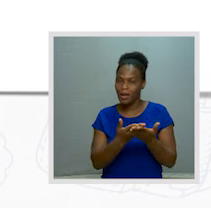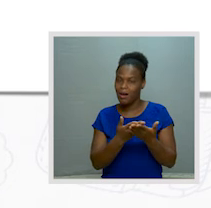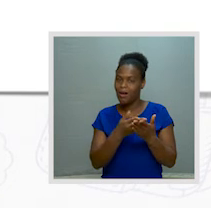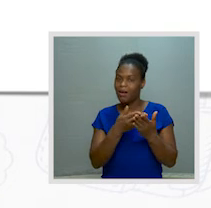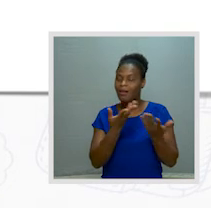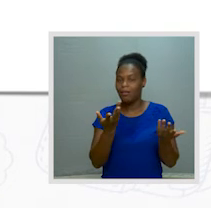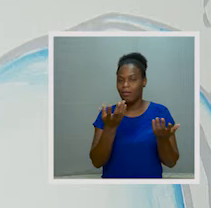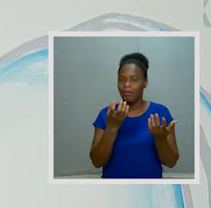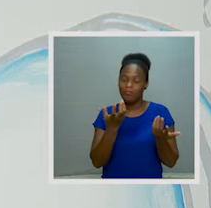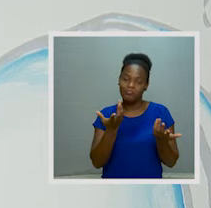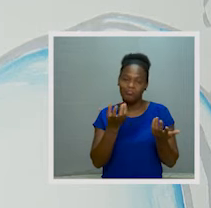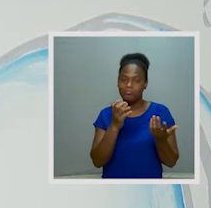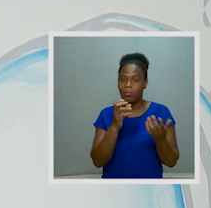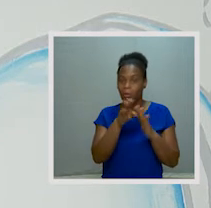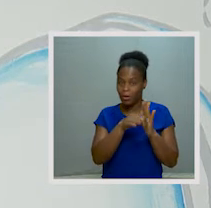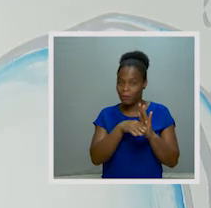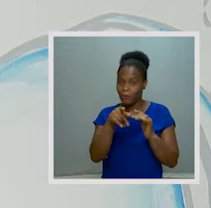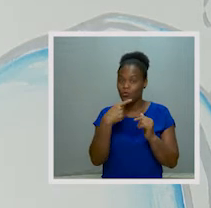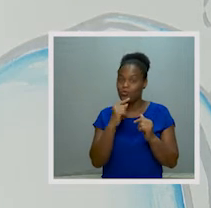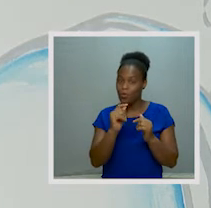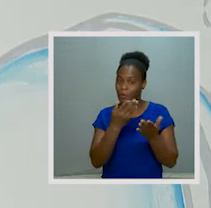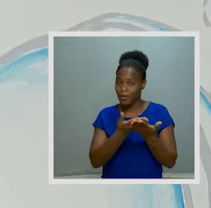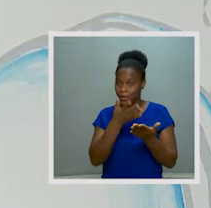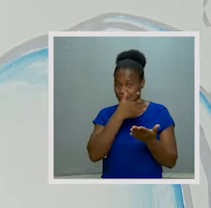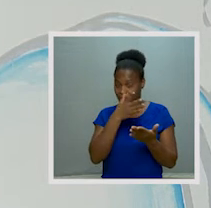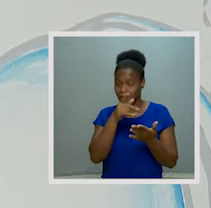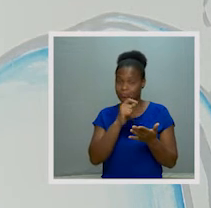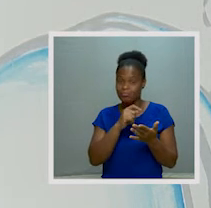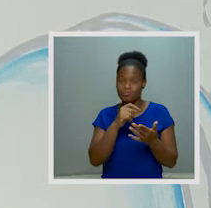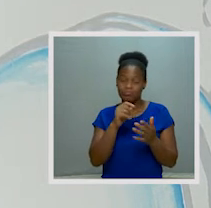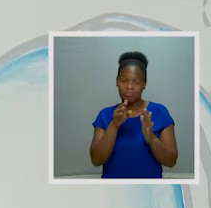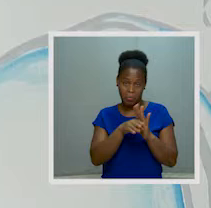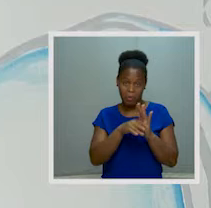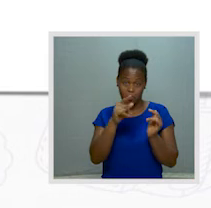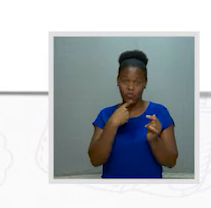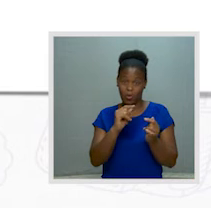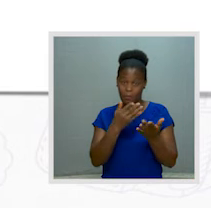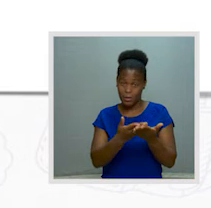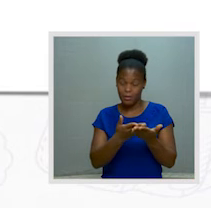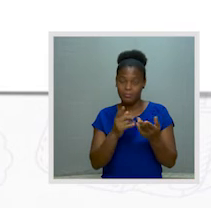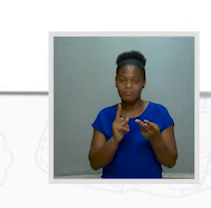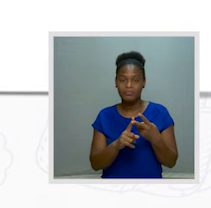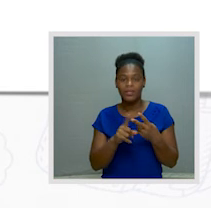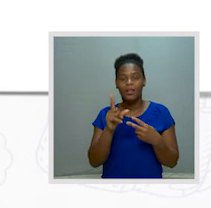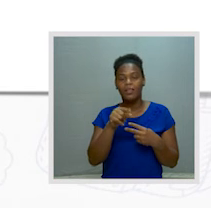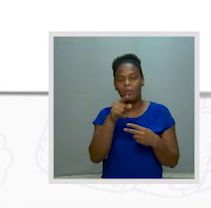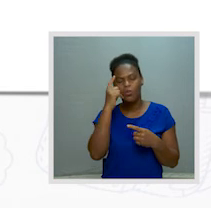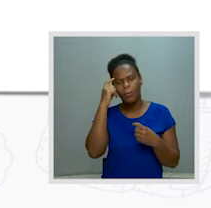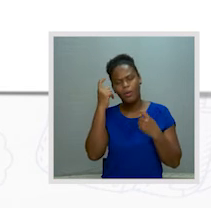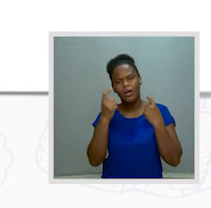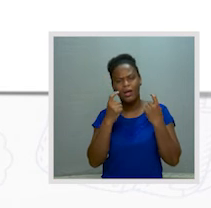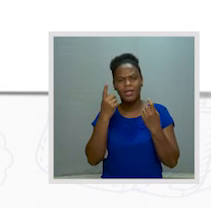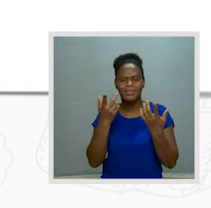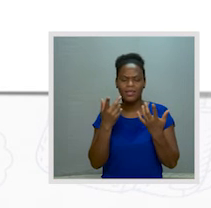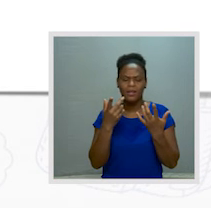vous allez donner un nom à ce programme, à cette activité, à cette chaîne, c'est bon? Vous allez donner un nom et